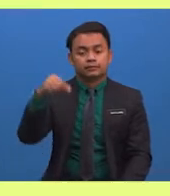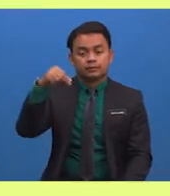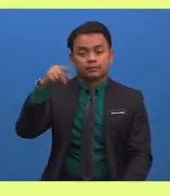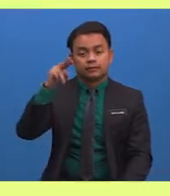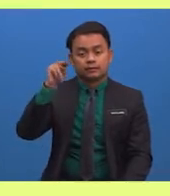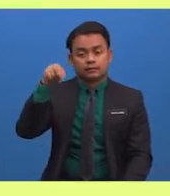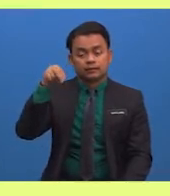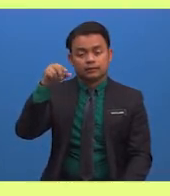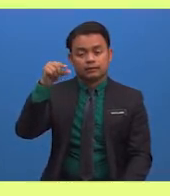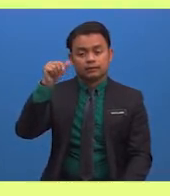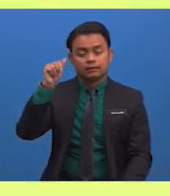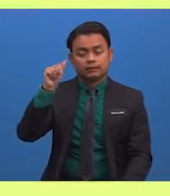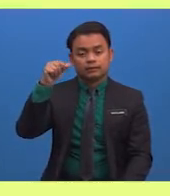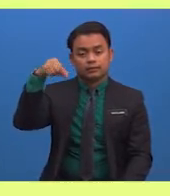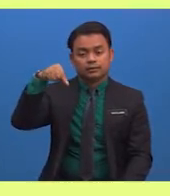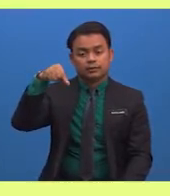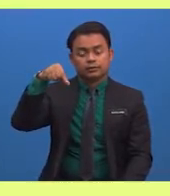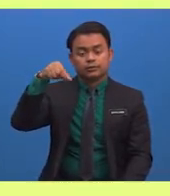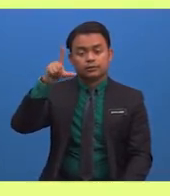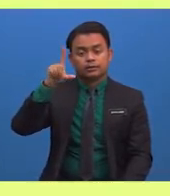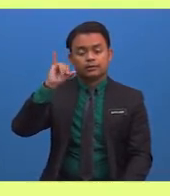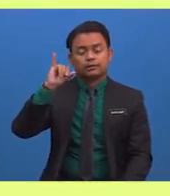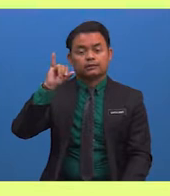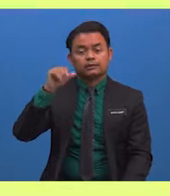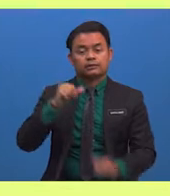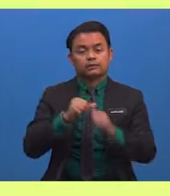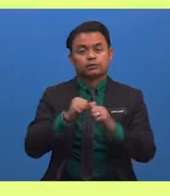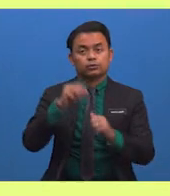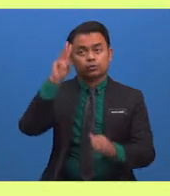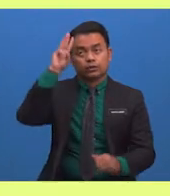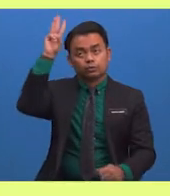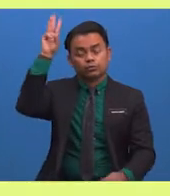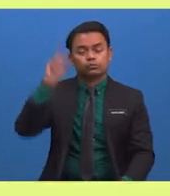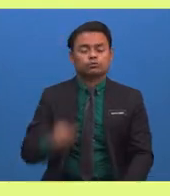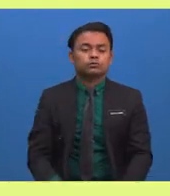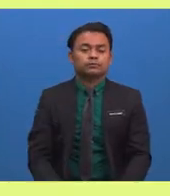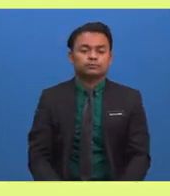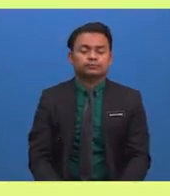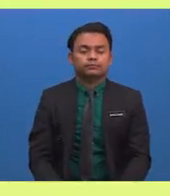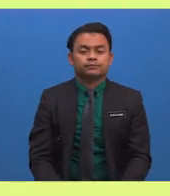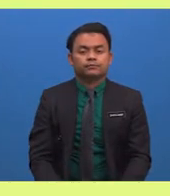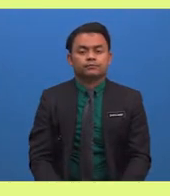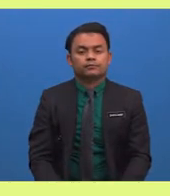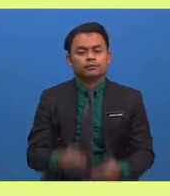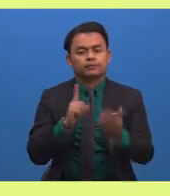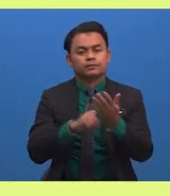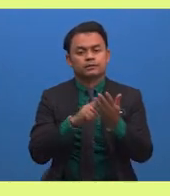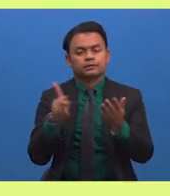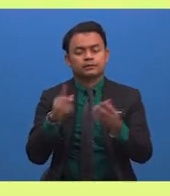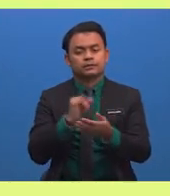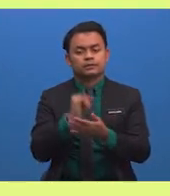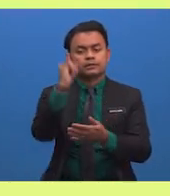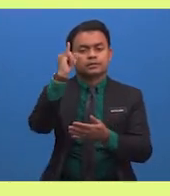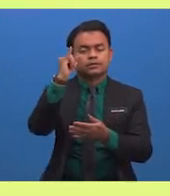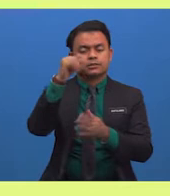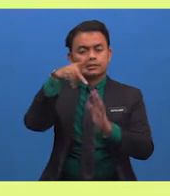manakala ilmu nakli ialah ilmu berdasarkan wahyu. Soalan kedua, bincangkan